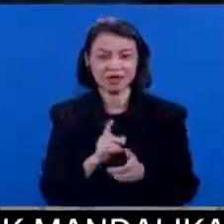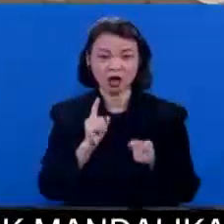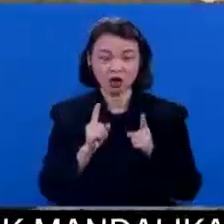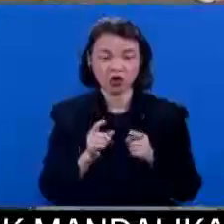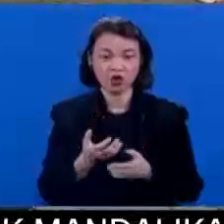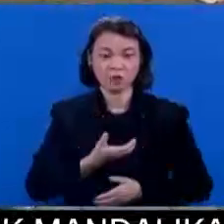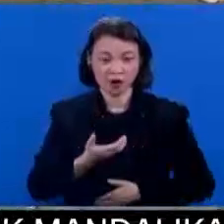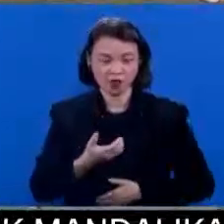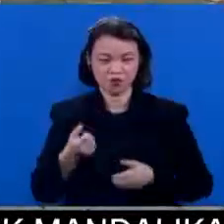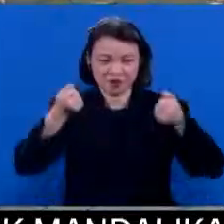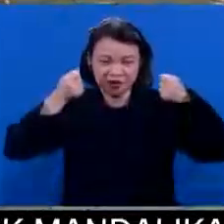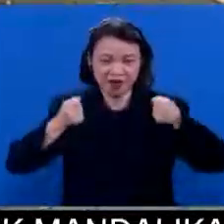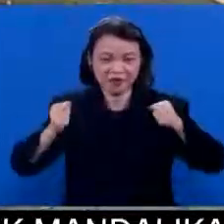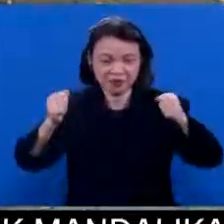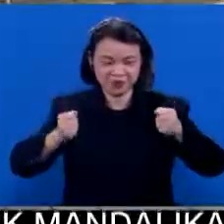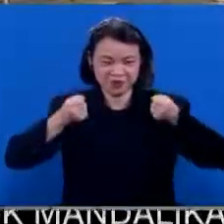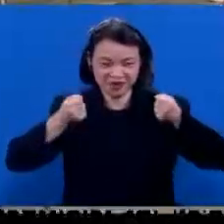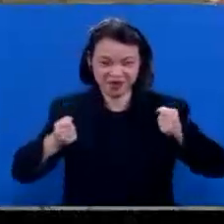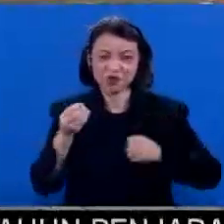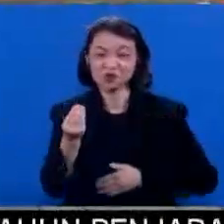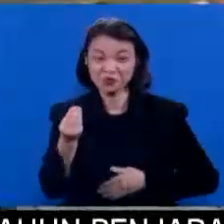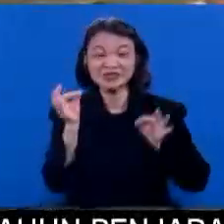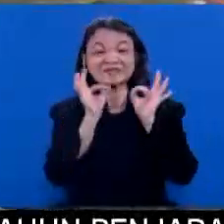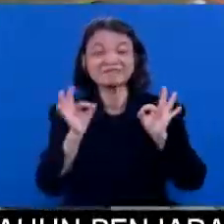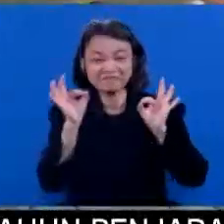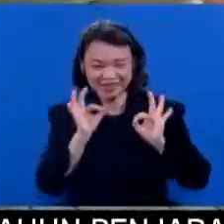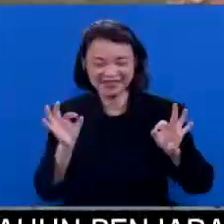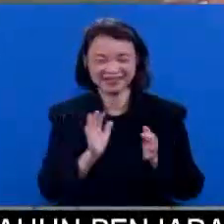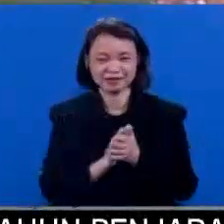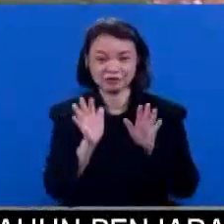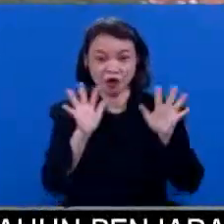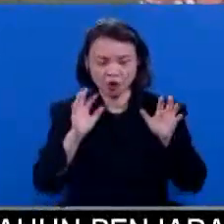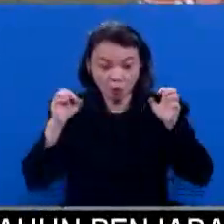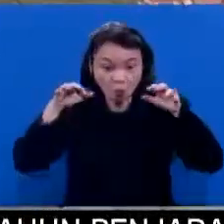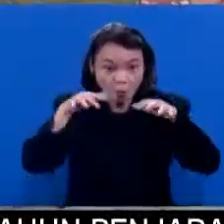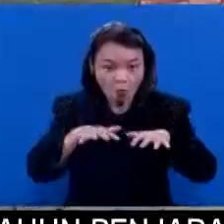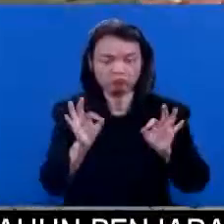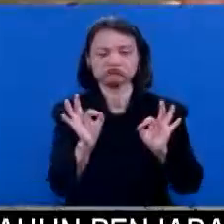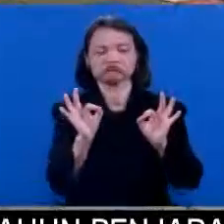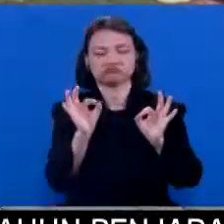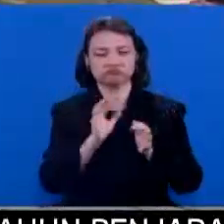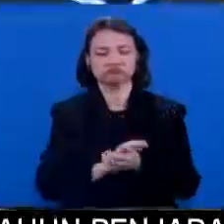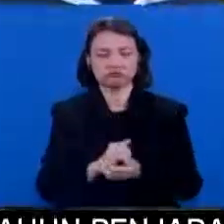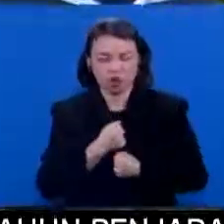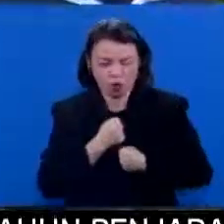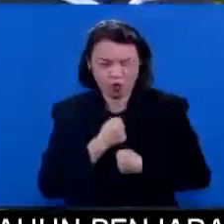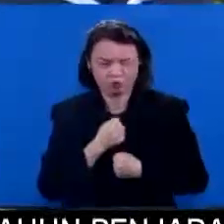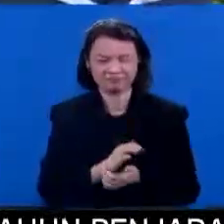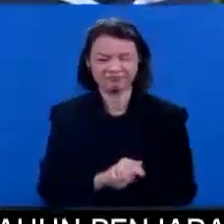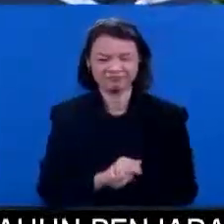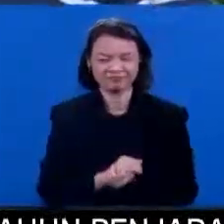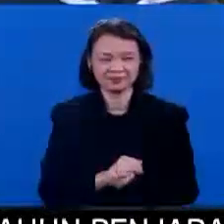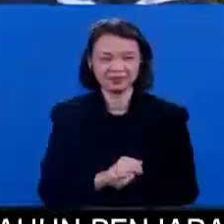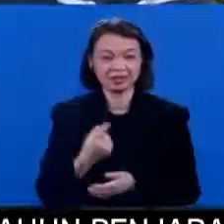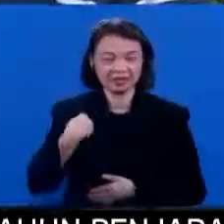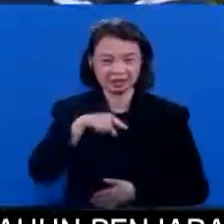tuh tunggu dulu, kalau udah itu baru nggak sampai berkerumun gitulah, takut juga kan ya. Mungkin kita